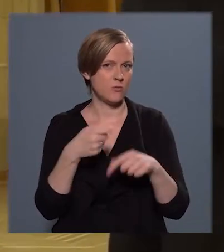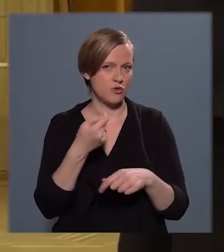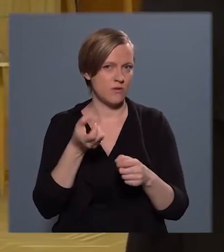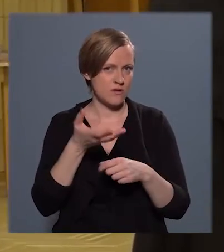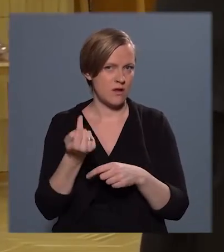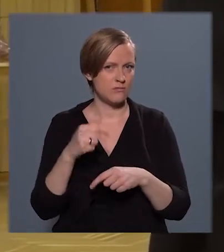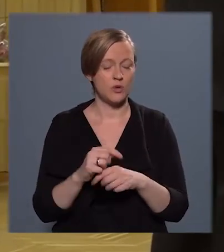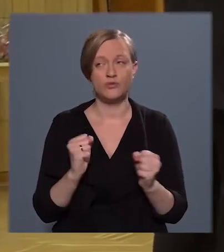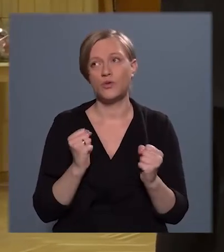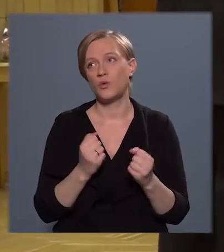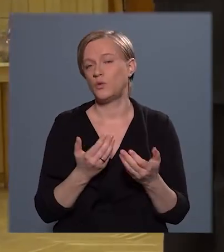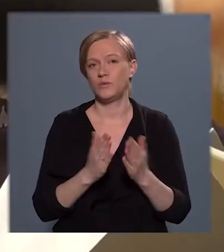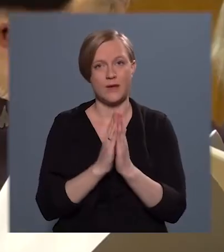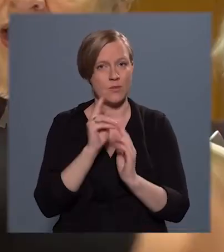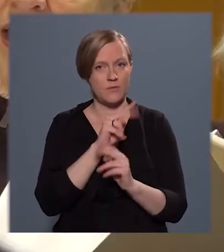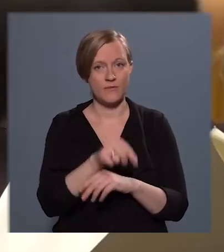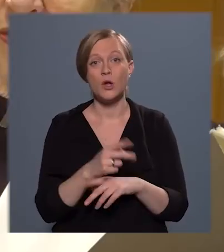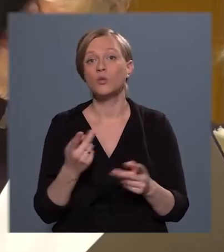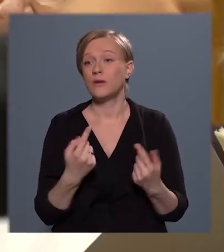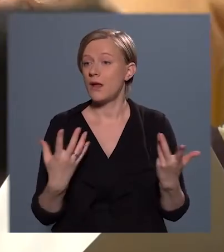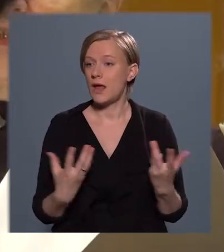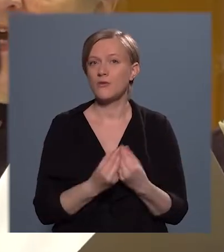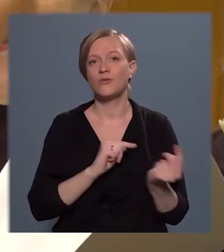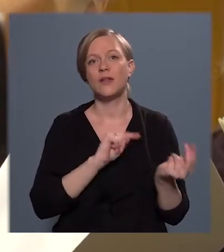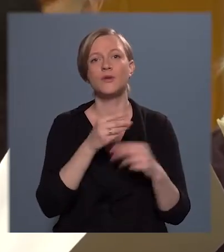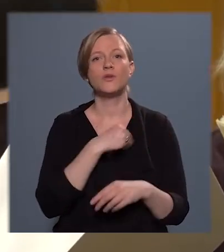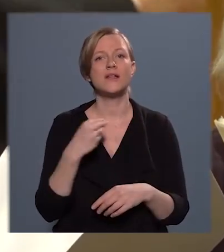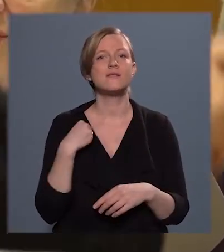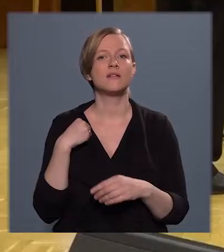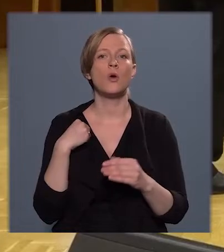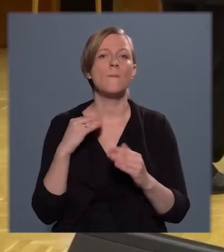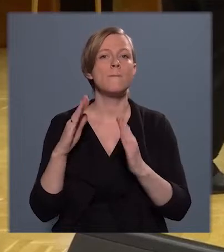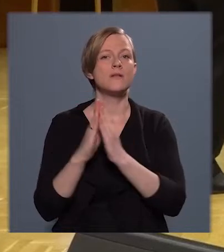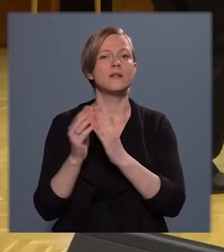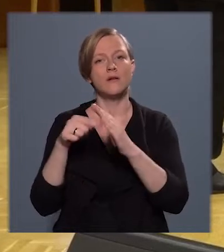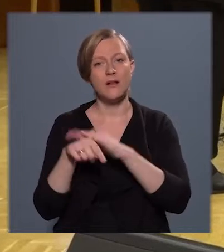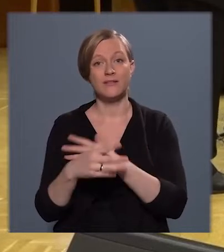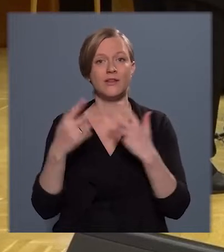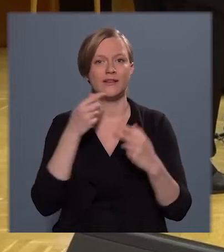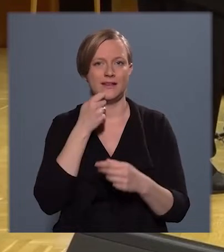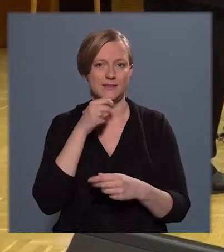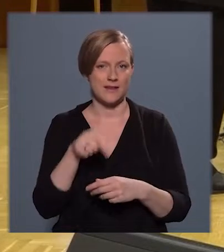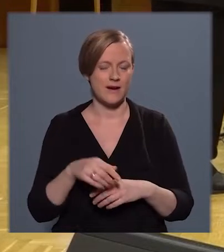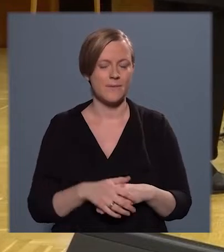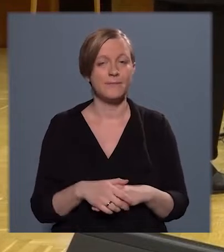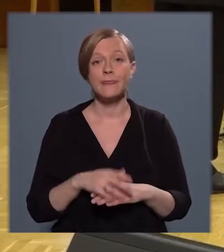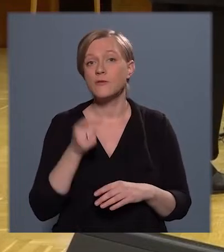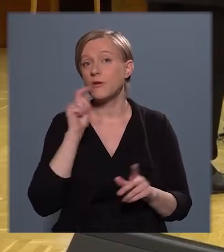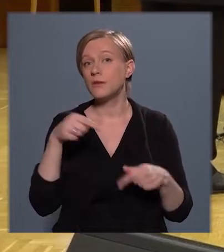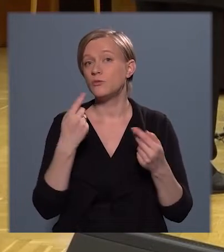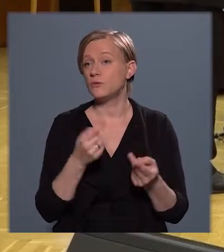a temploma, és utána együttesen elmentünk Esztergomba, a bazilika alatti nagy étterembe, és az ebéd